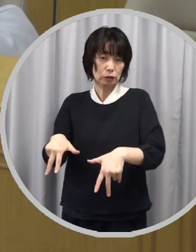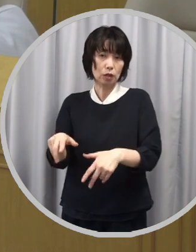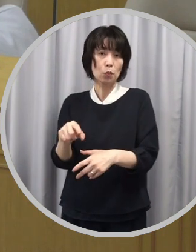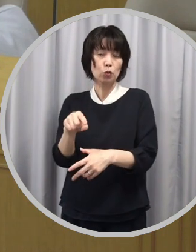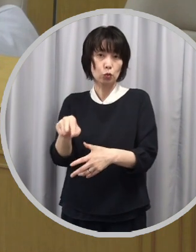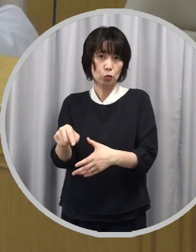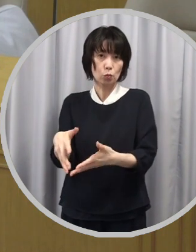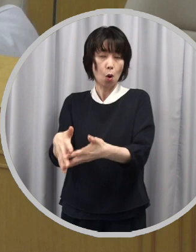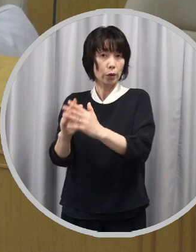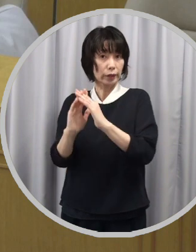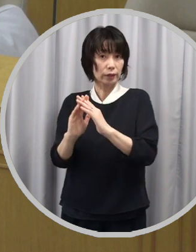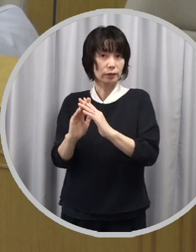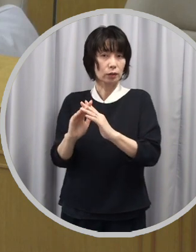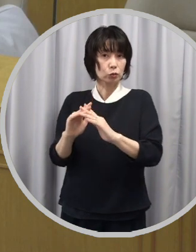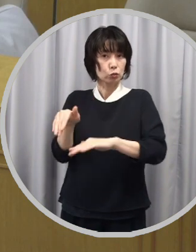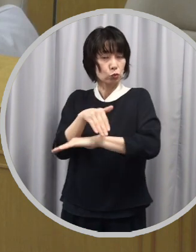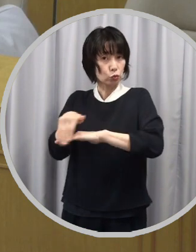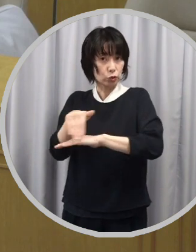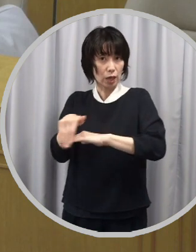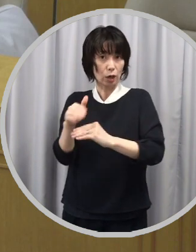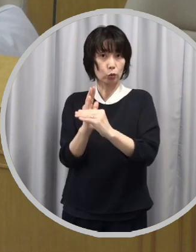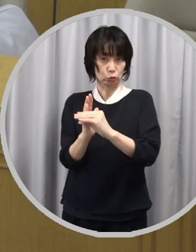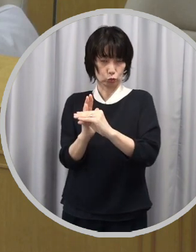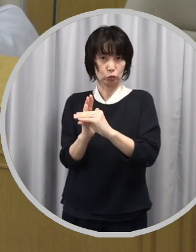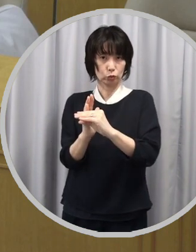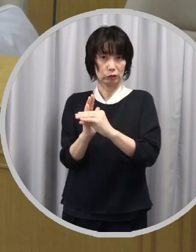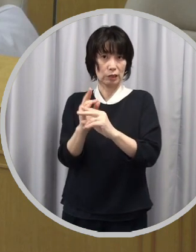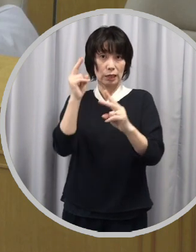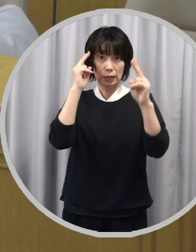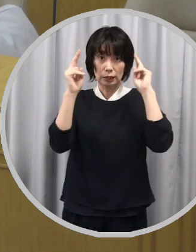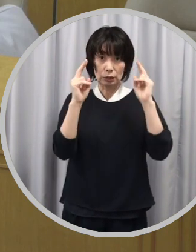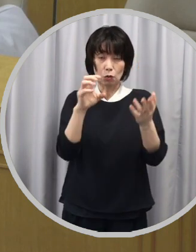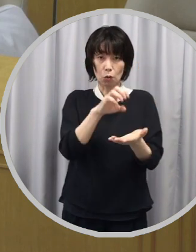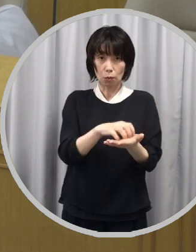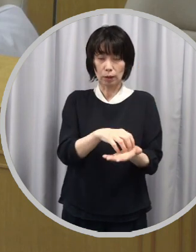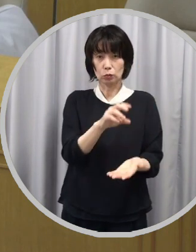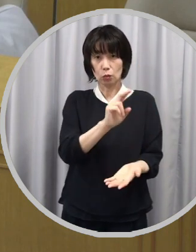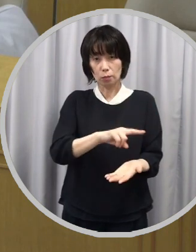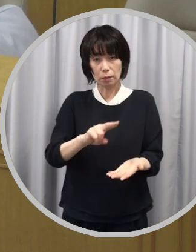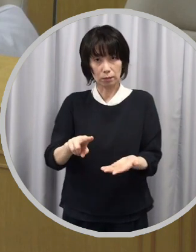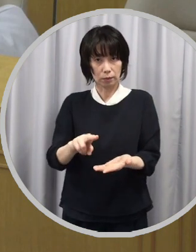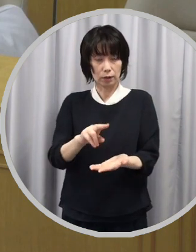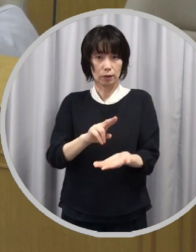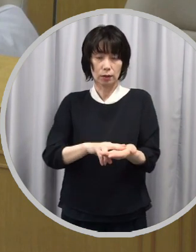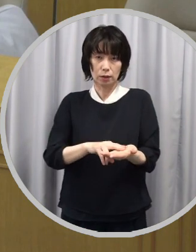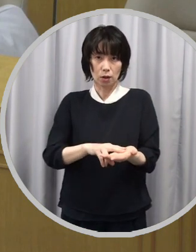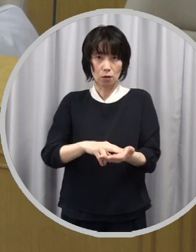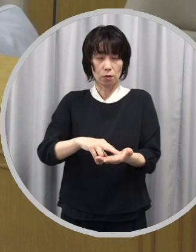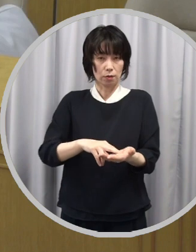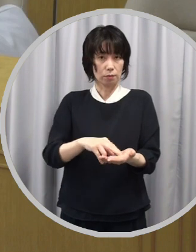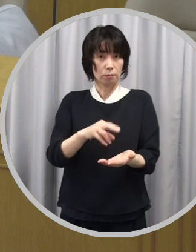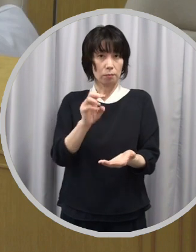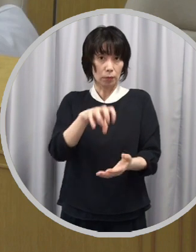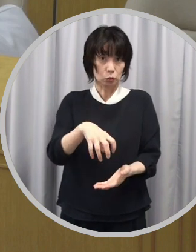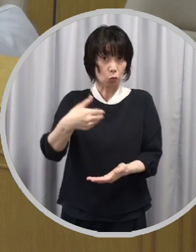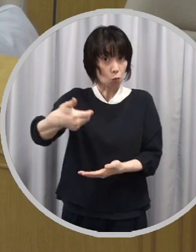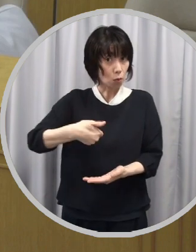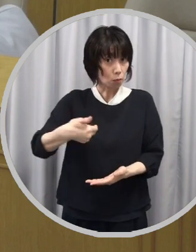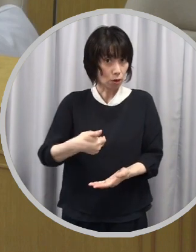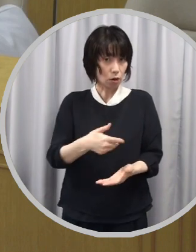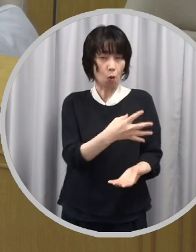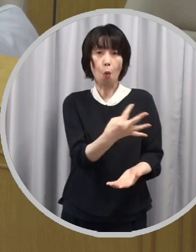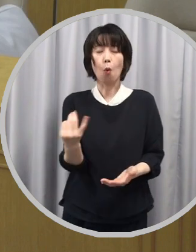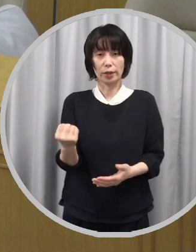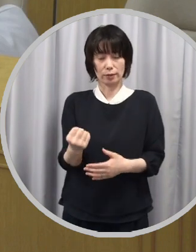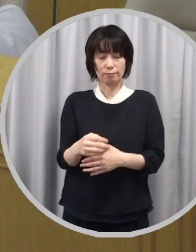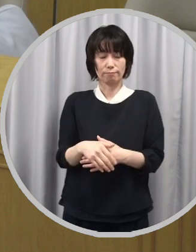ムも建設を計画しており、企業立地においては引き合いも多いと伺っております。今後